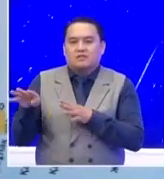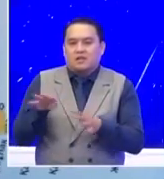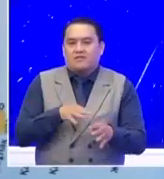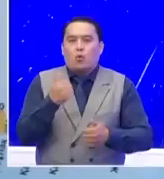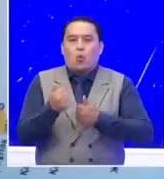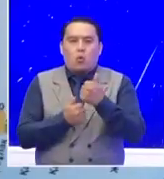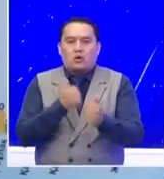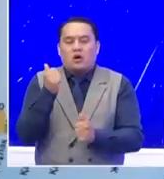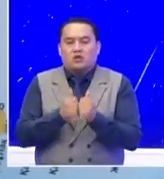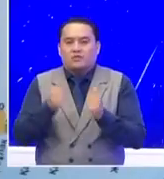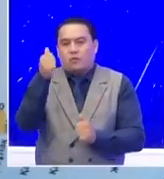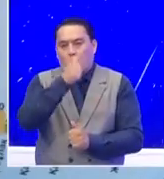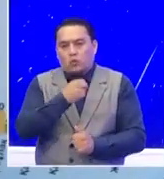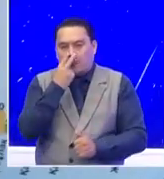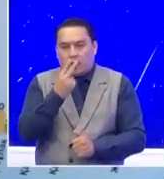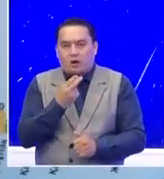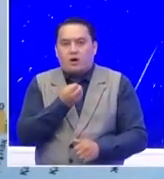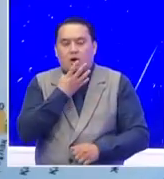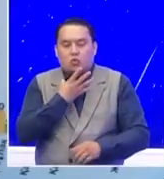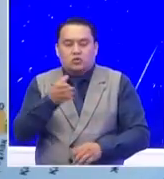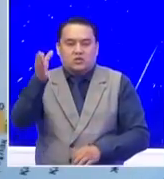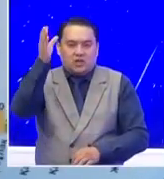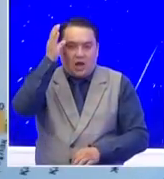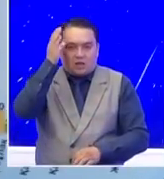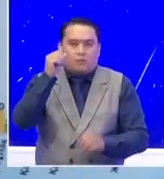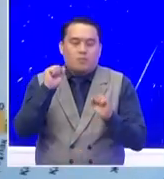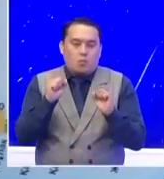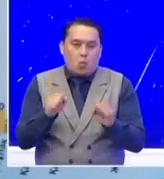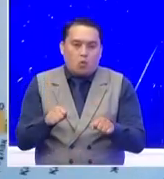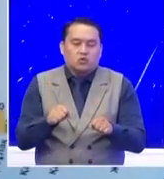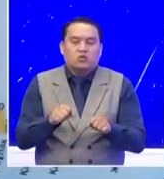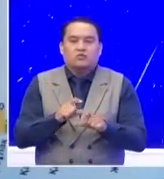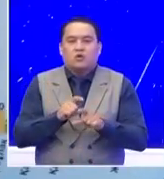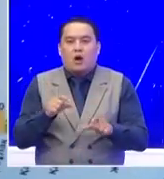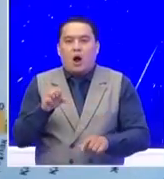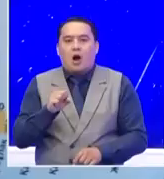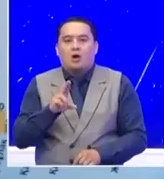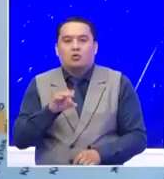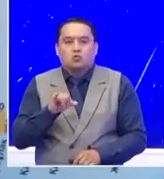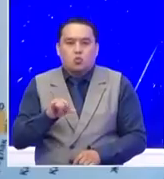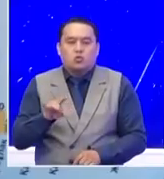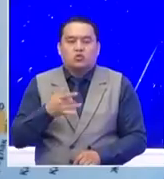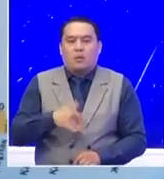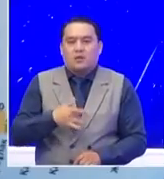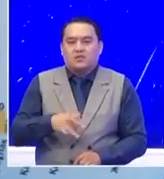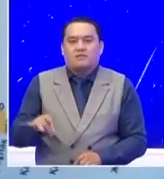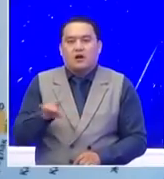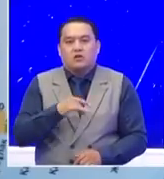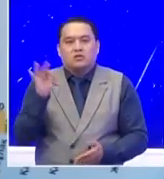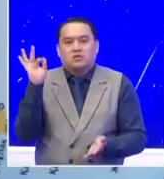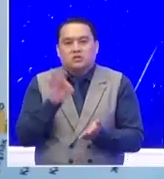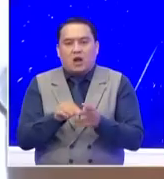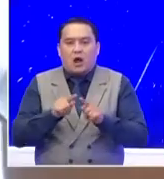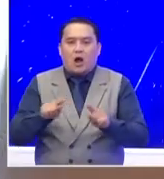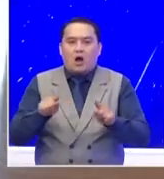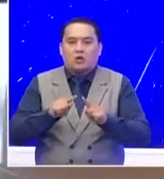конкурса. Ежегодно участники показывают хорошие знания. Особенно можно выделить учеников Аксузского и Жамбылского районов. Цель конкурса –